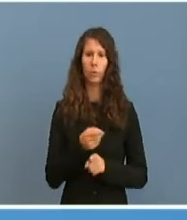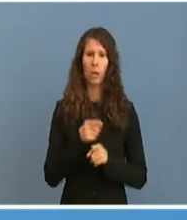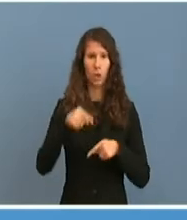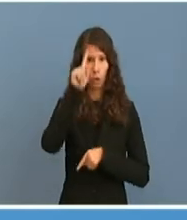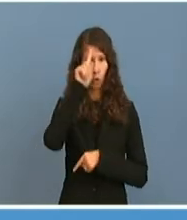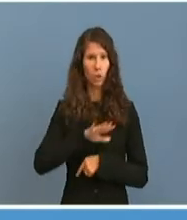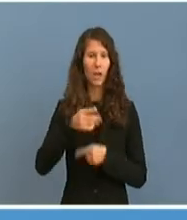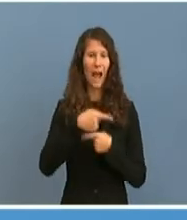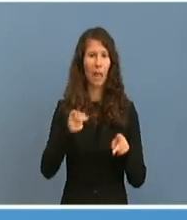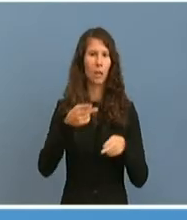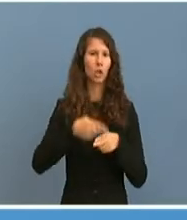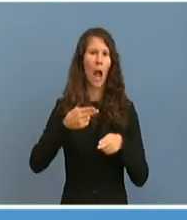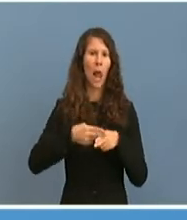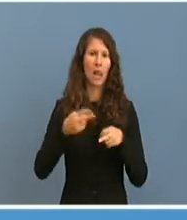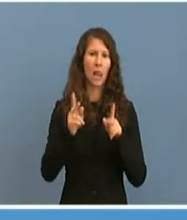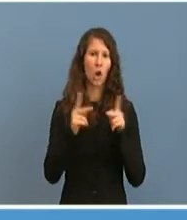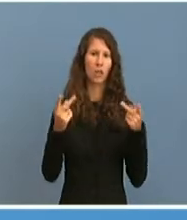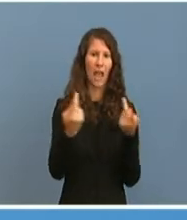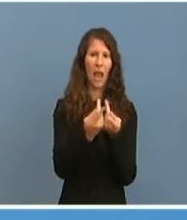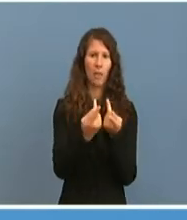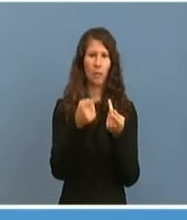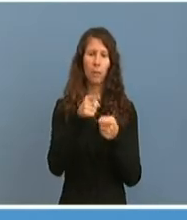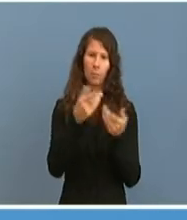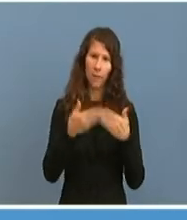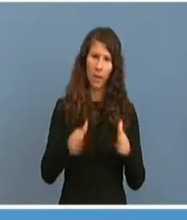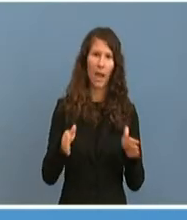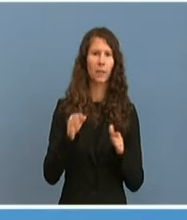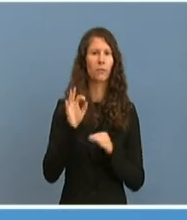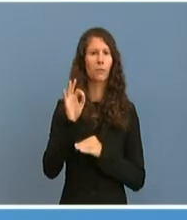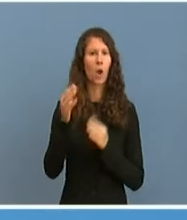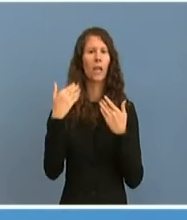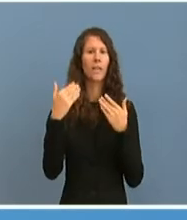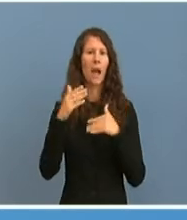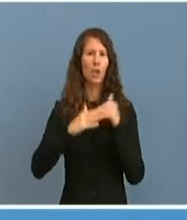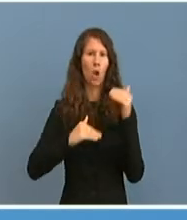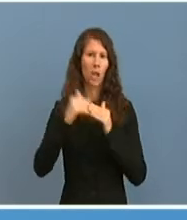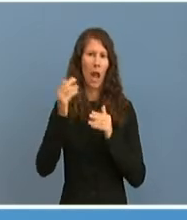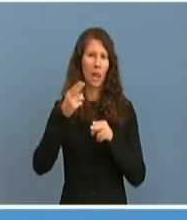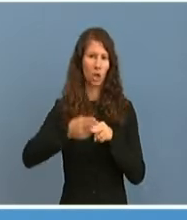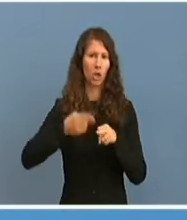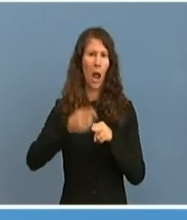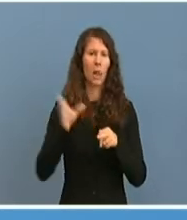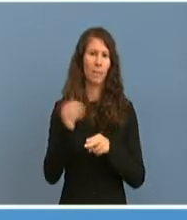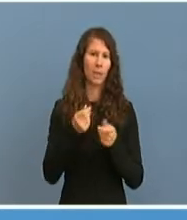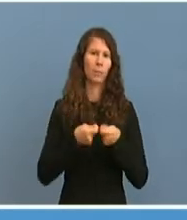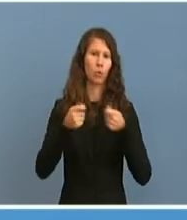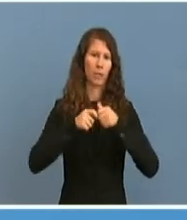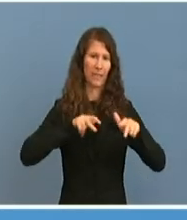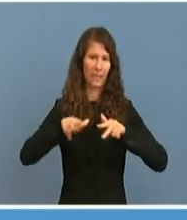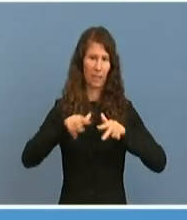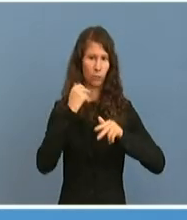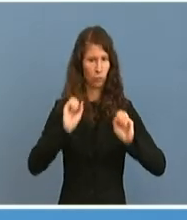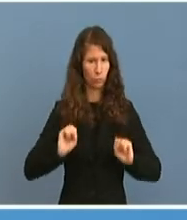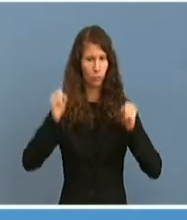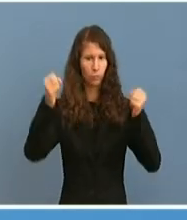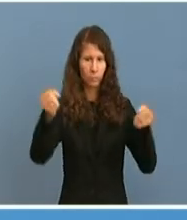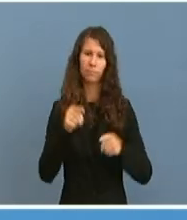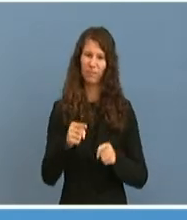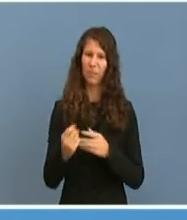Deutschland bereit sind, den Weg zum klimaneutralen Stahl gemeinsam mit der Bundesregierung zu gehen, werden wir als starkes